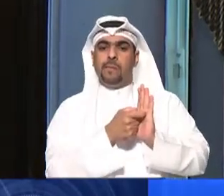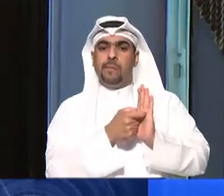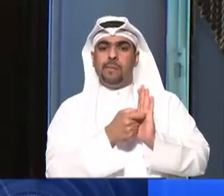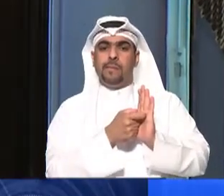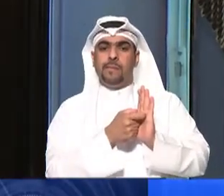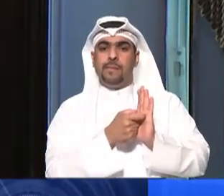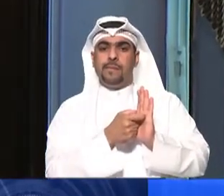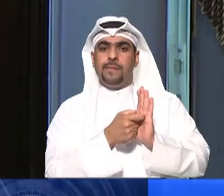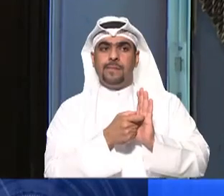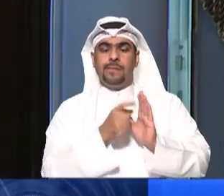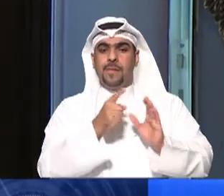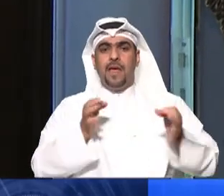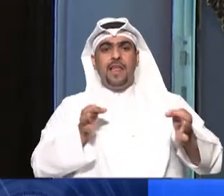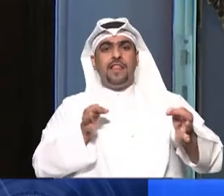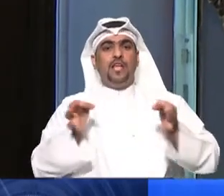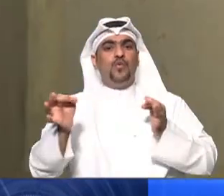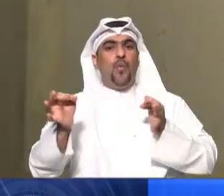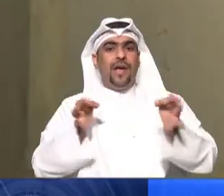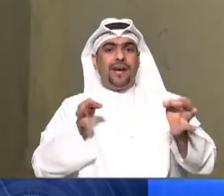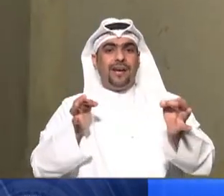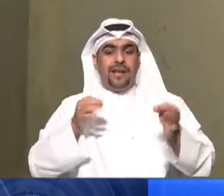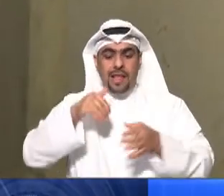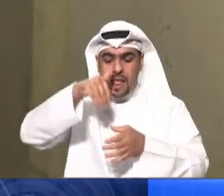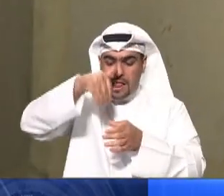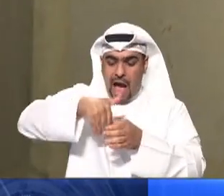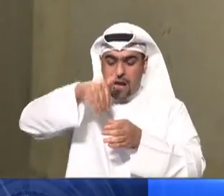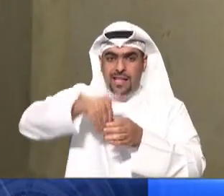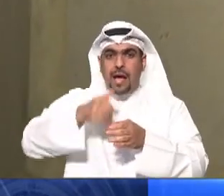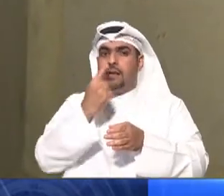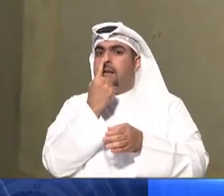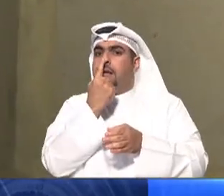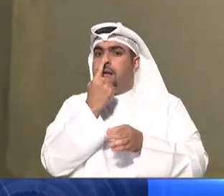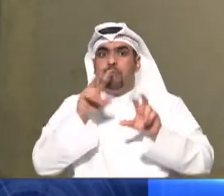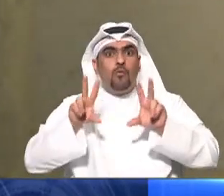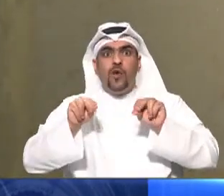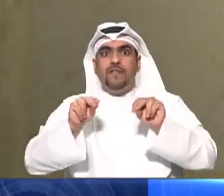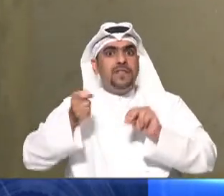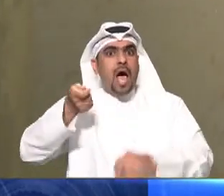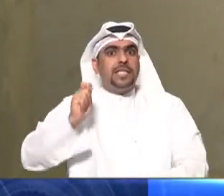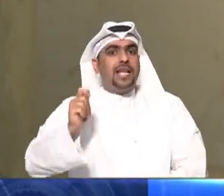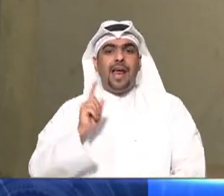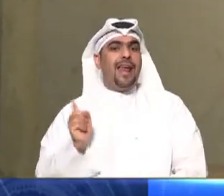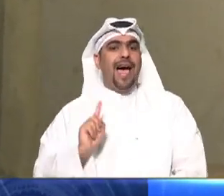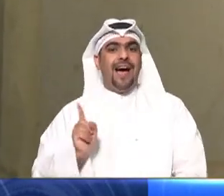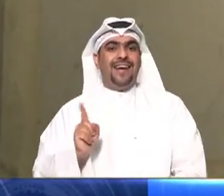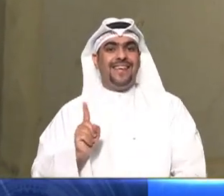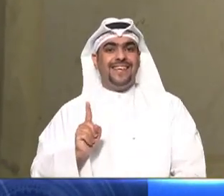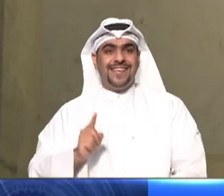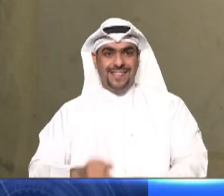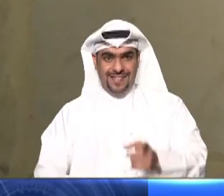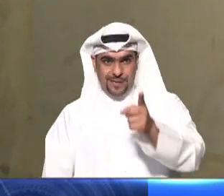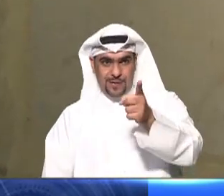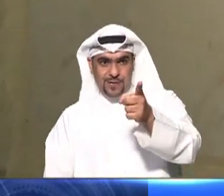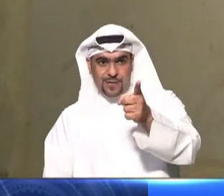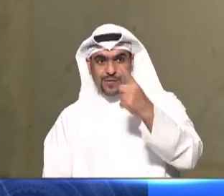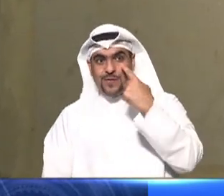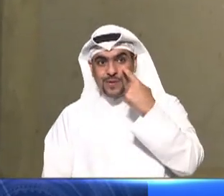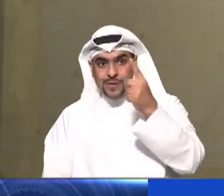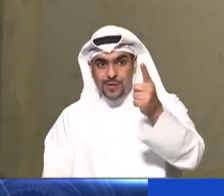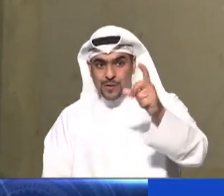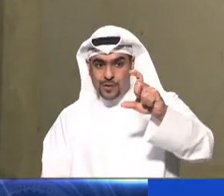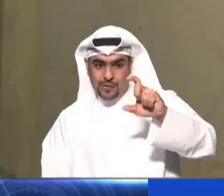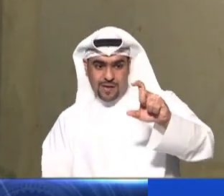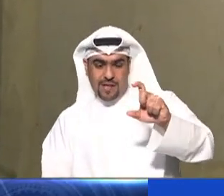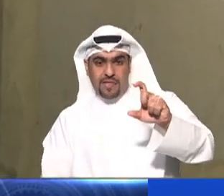وتقليد غش تجاري في محتواها. طبعا هذه المواد العطرية بماركات مشهورة يتم تعبيتها بهالطريقة هذه. طبعا هذه العلبة